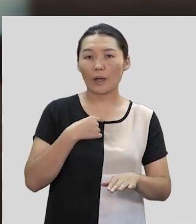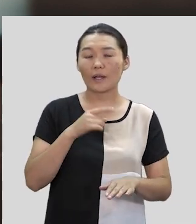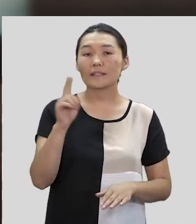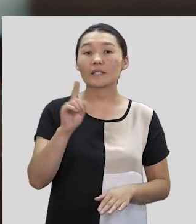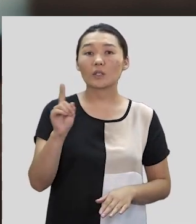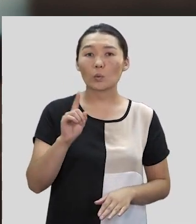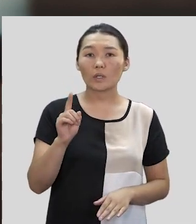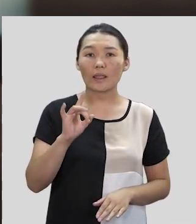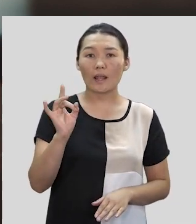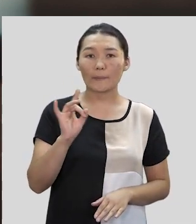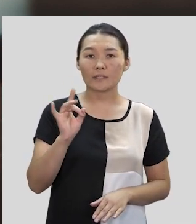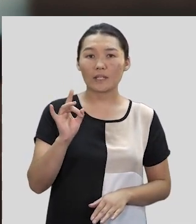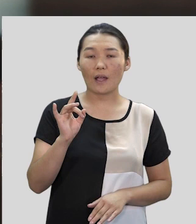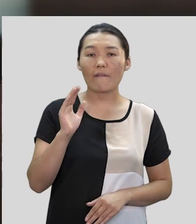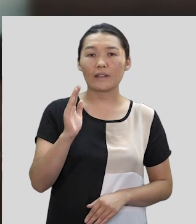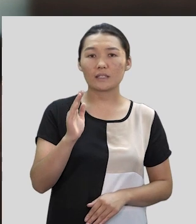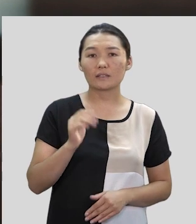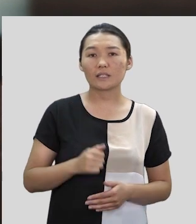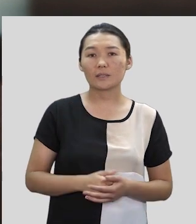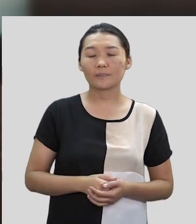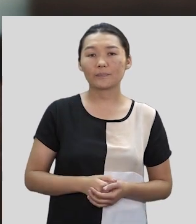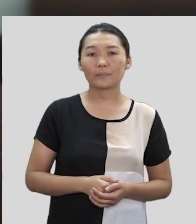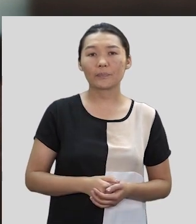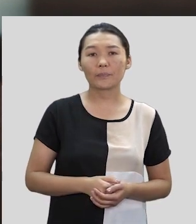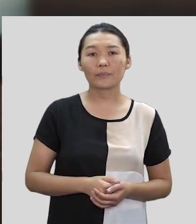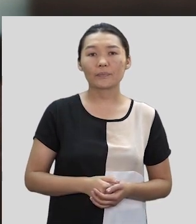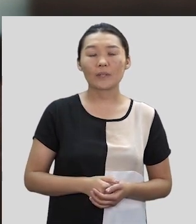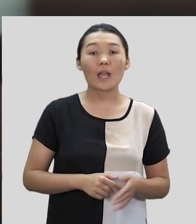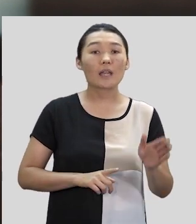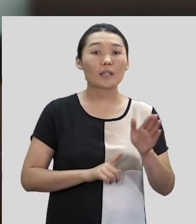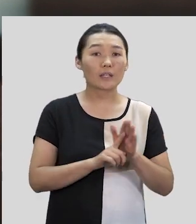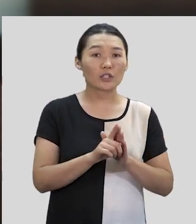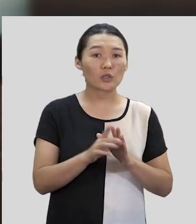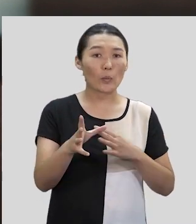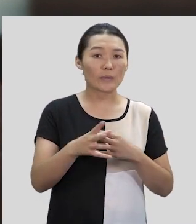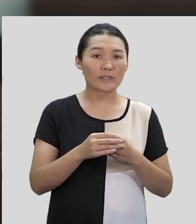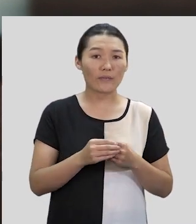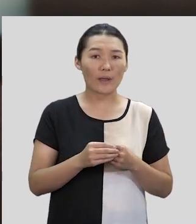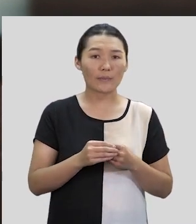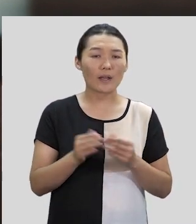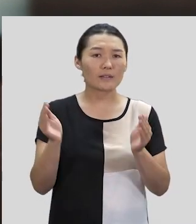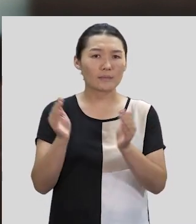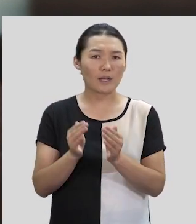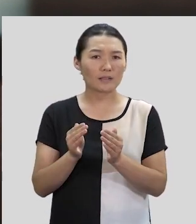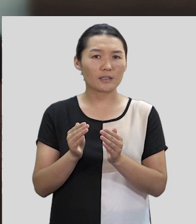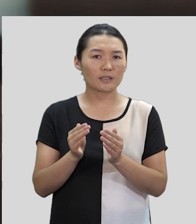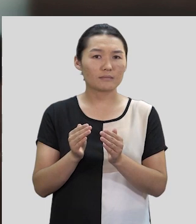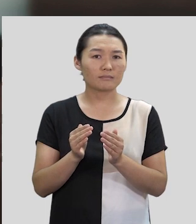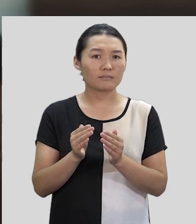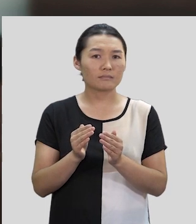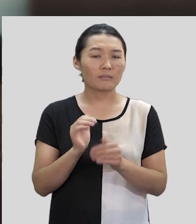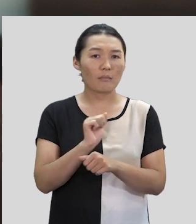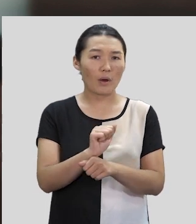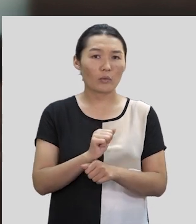загидуллина рамзия вагизовна и начнем мы с вами с маленькой паузы